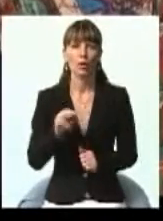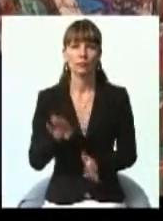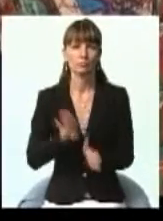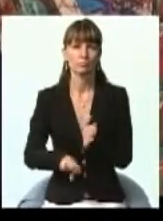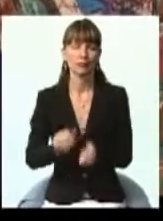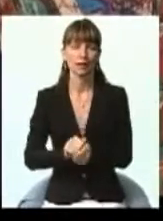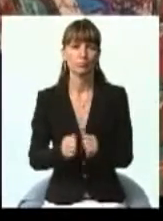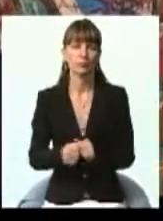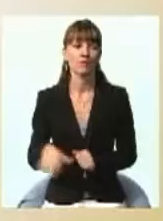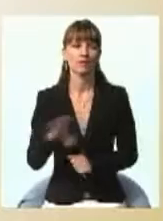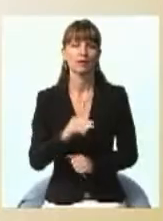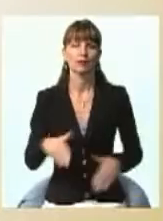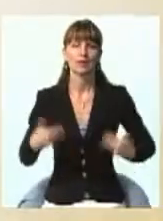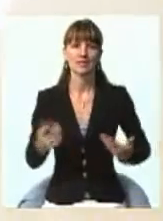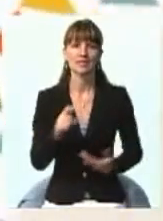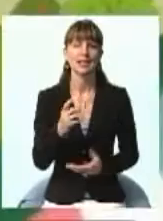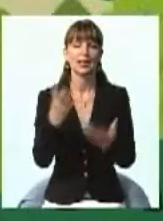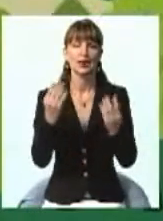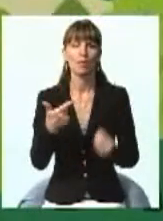Всех поздравляю с Днем геолога!